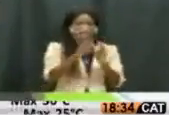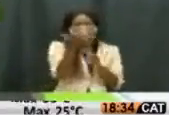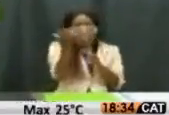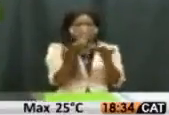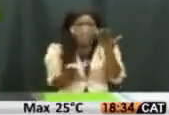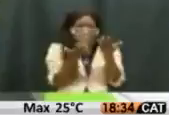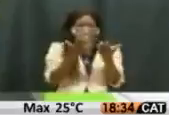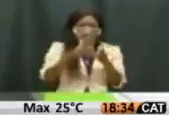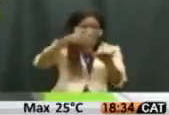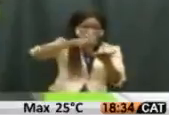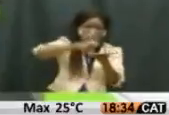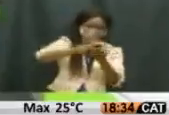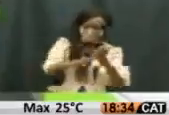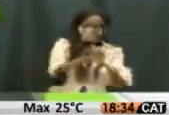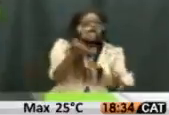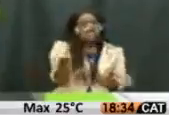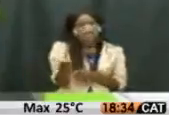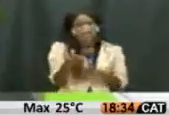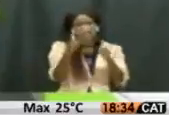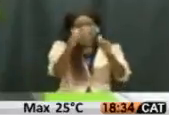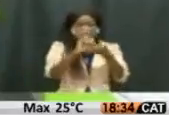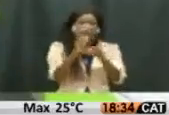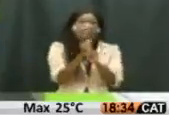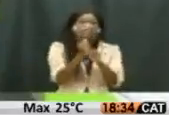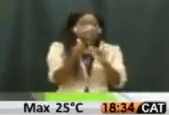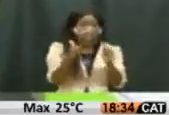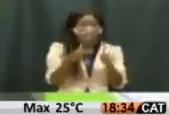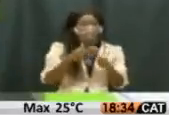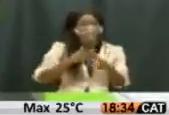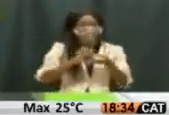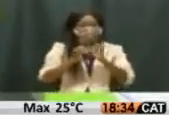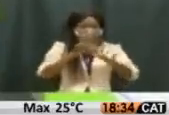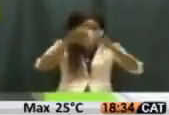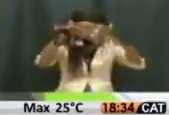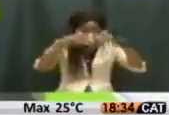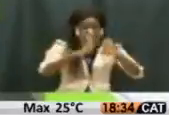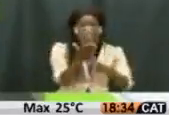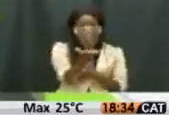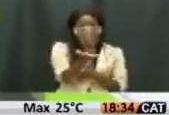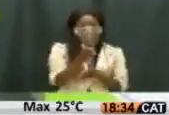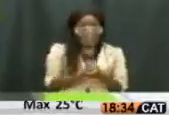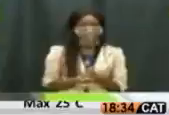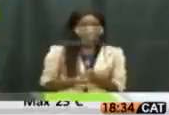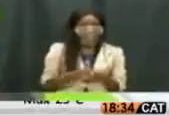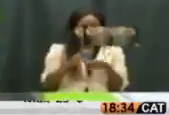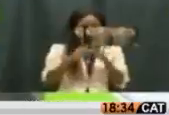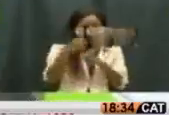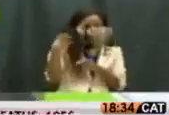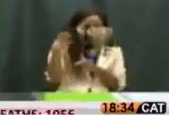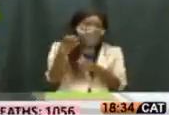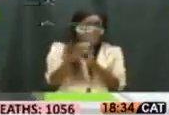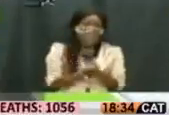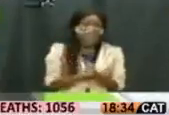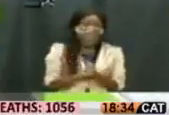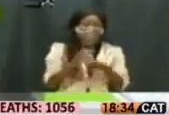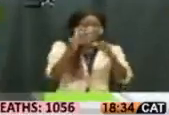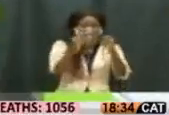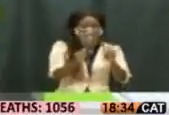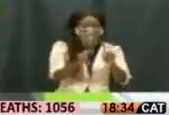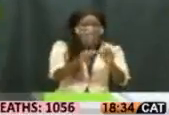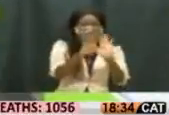kumapanga ndithu taka timukanaphunzisa anthu komanso boma linakhazikisa